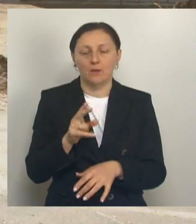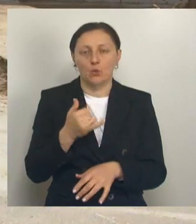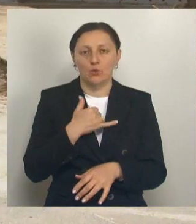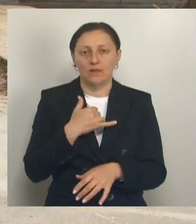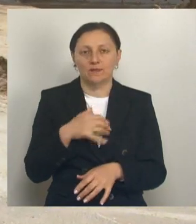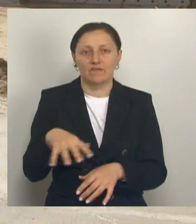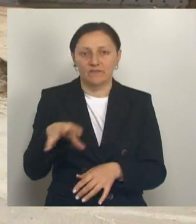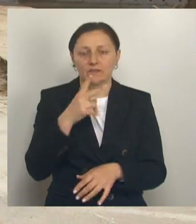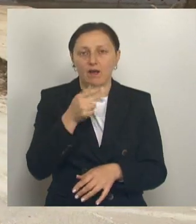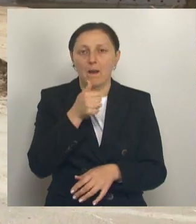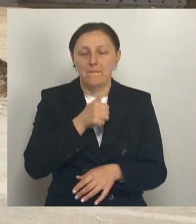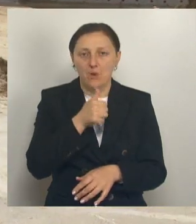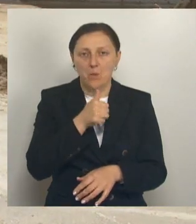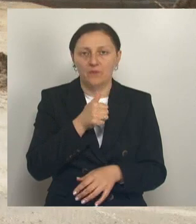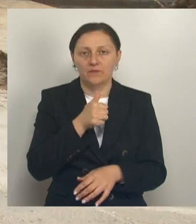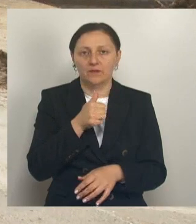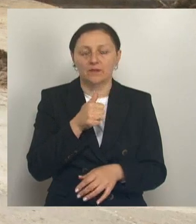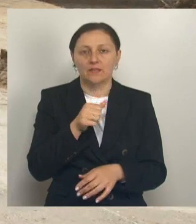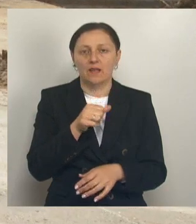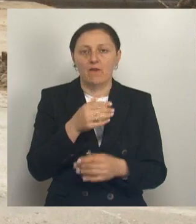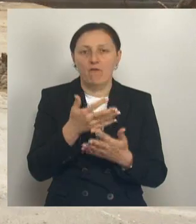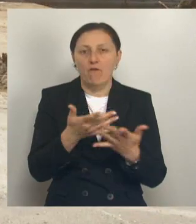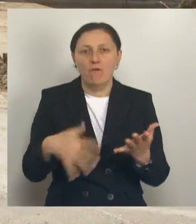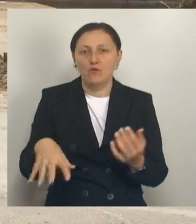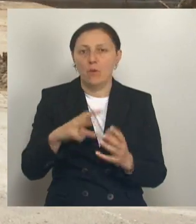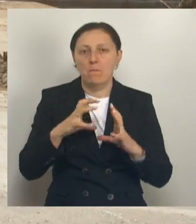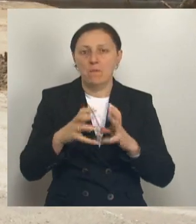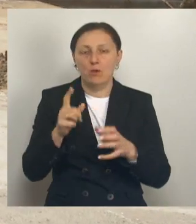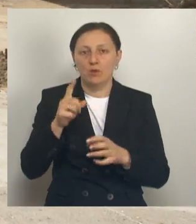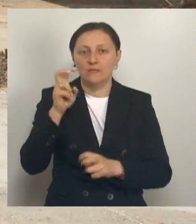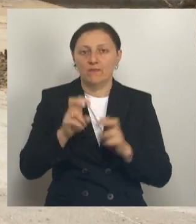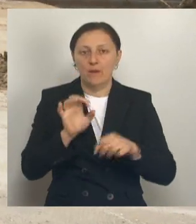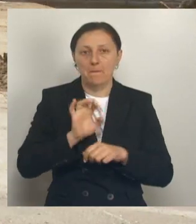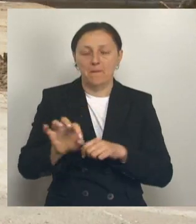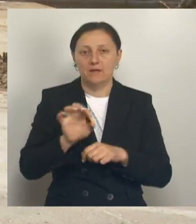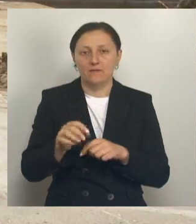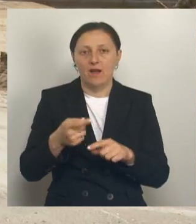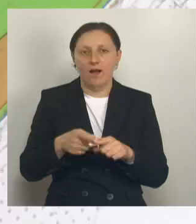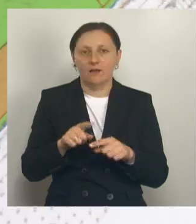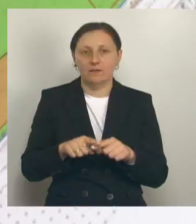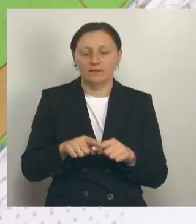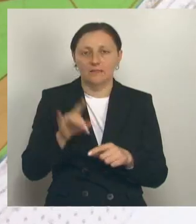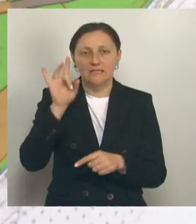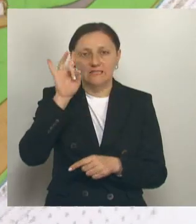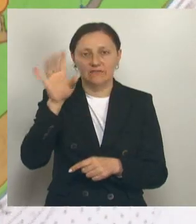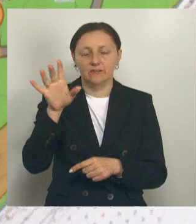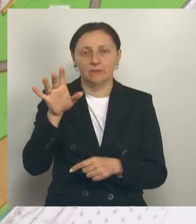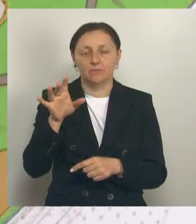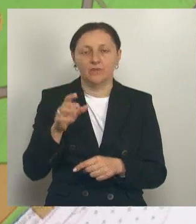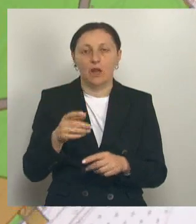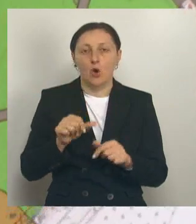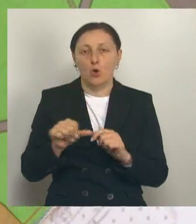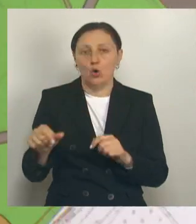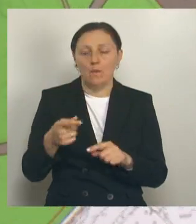аттракционы Они опробованы во многих уголках мира потому что компания-производитель она является компанией с мировым именем Кроме